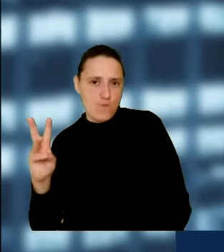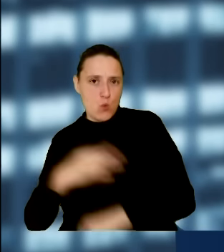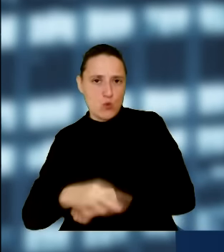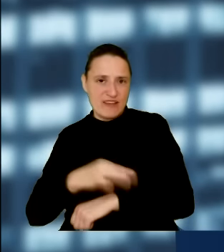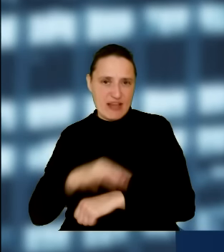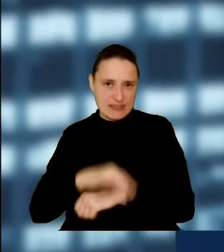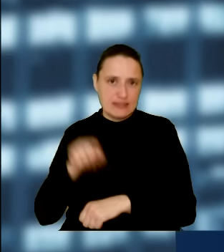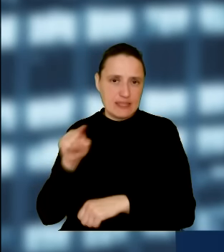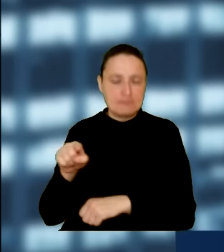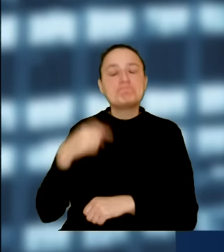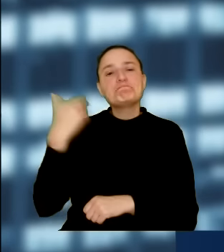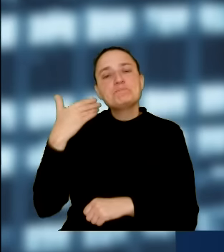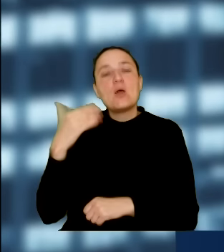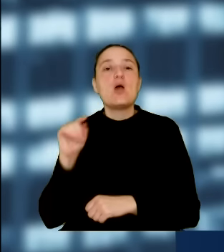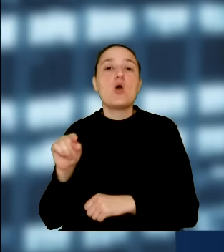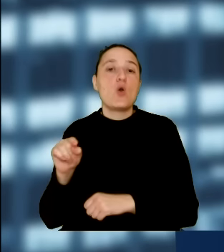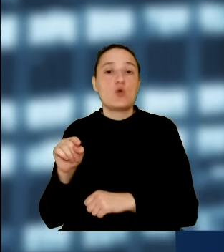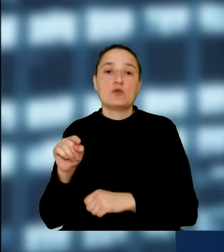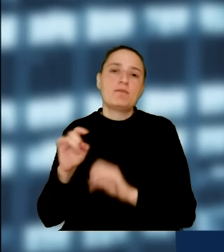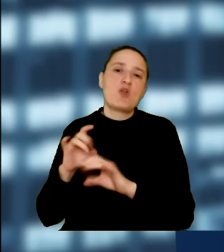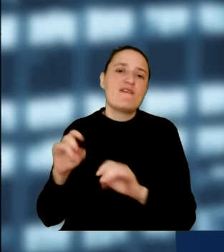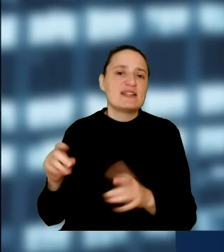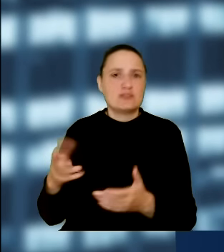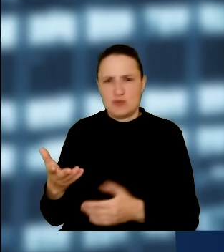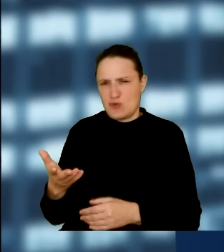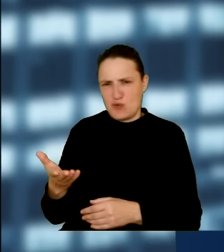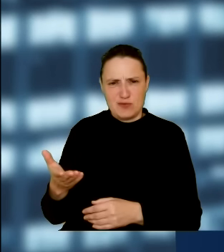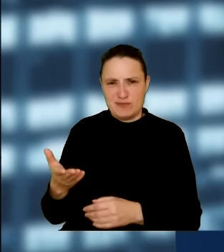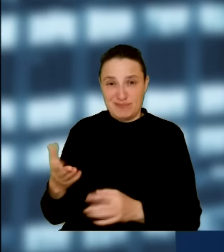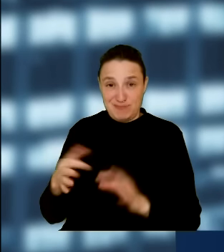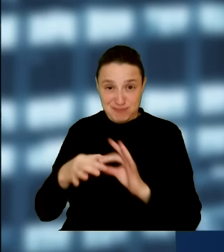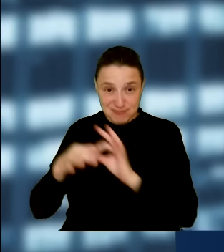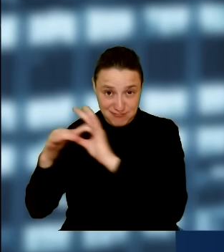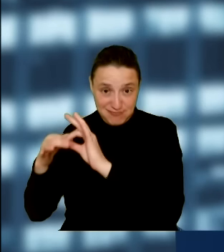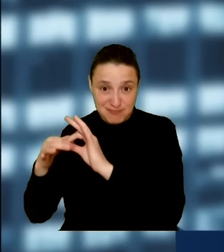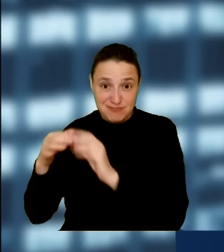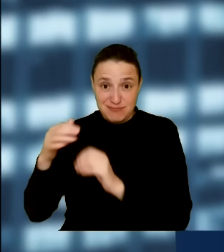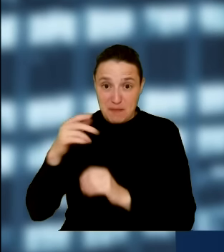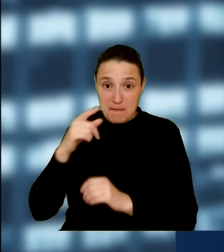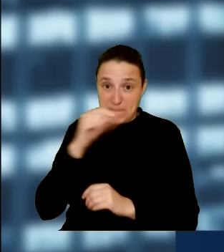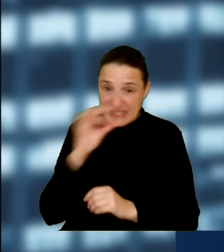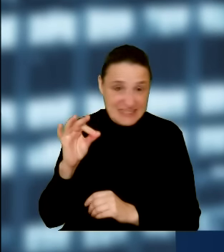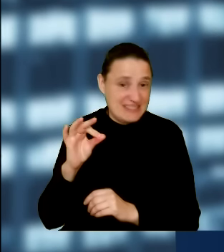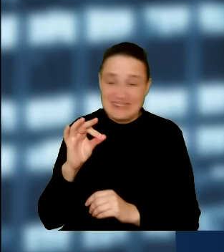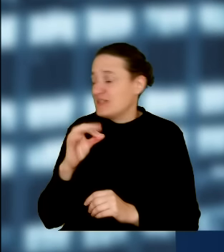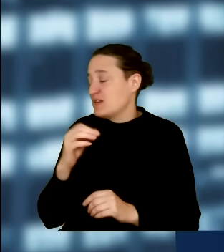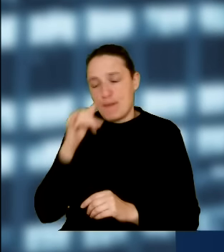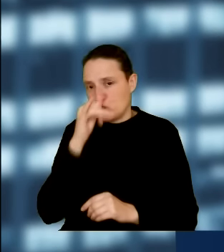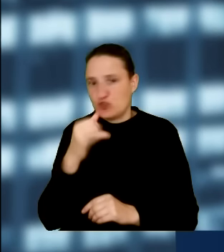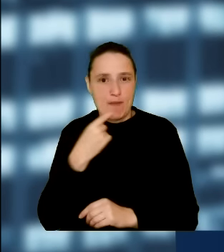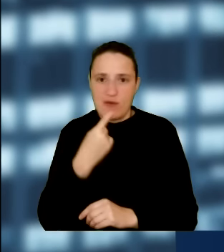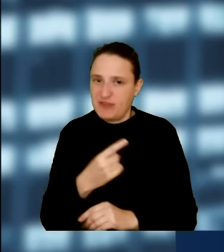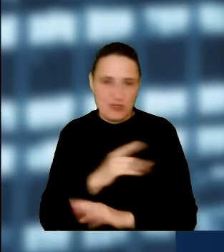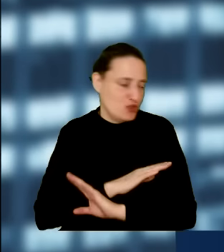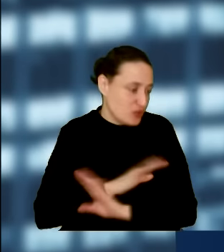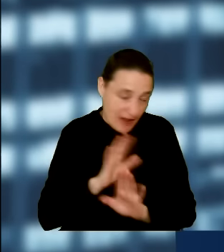No, najkrócej mówiąc, no nie da się pana profesora posądzić o to, że on sprzyja PiS-owi. Tego się o nim nie da powiedzieć w żaden żywy